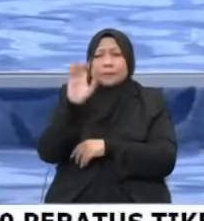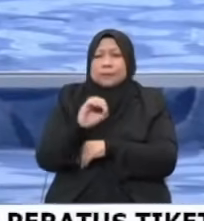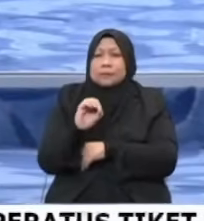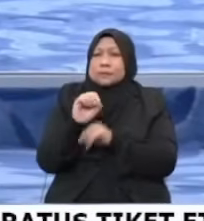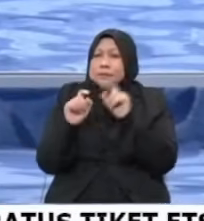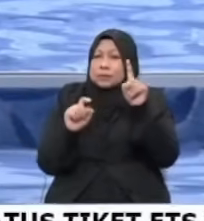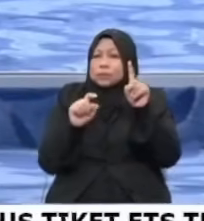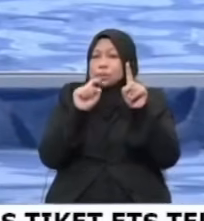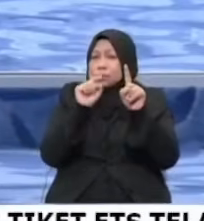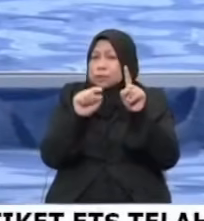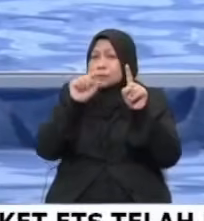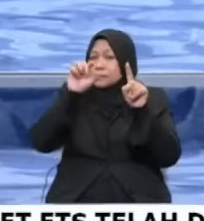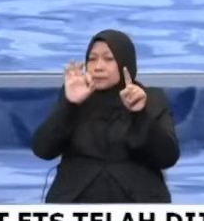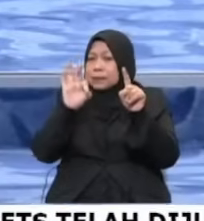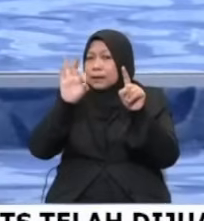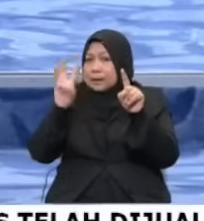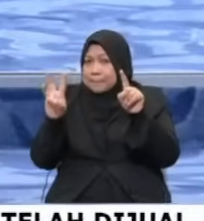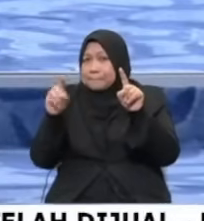kepada